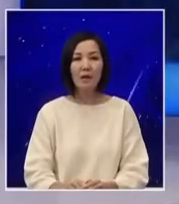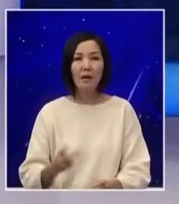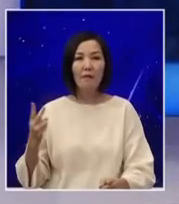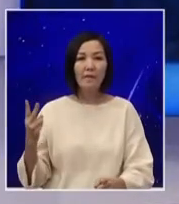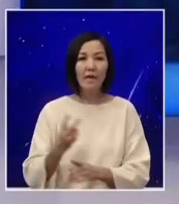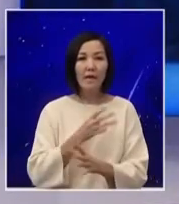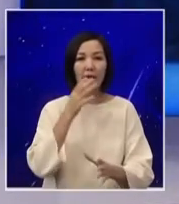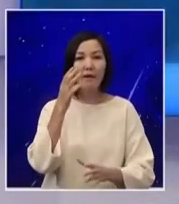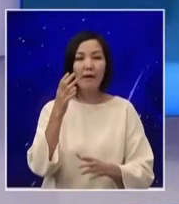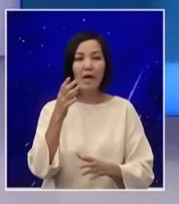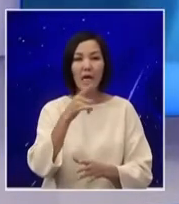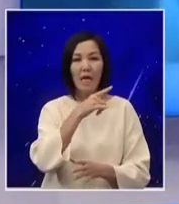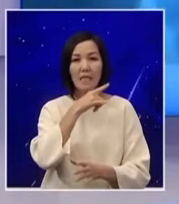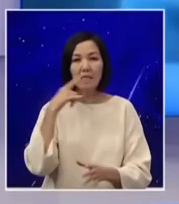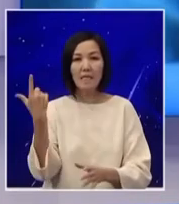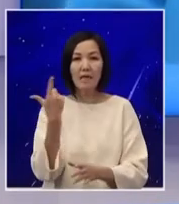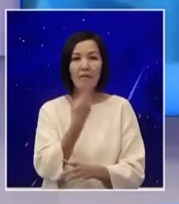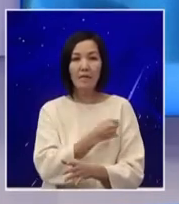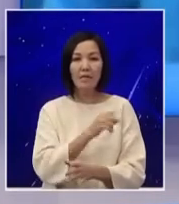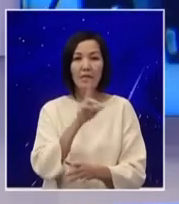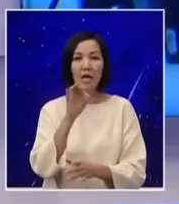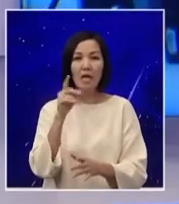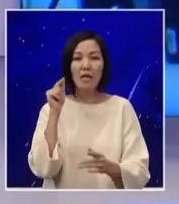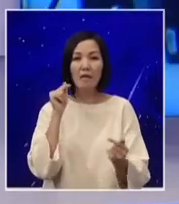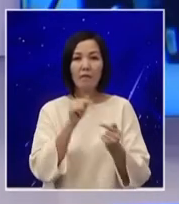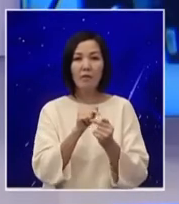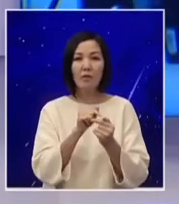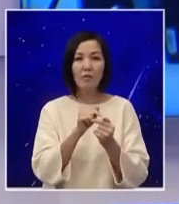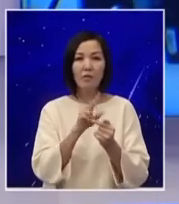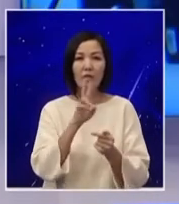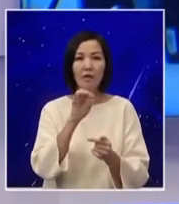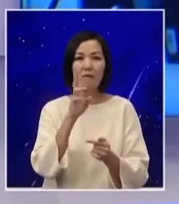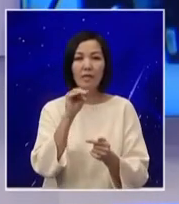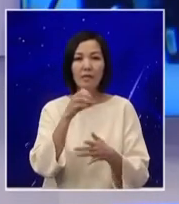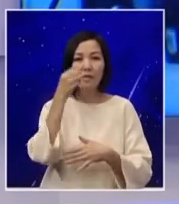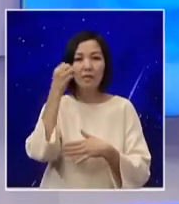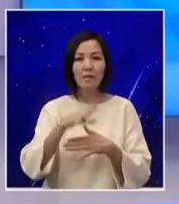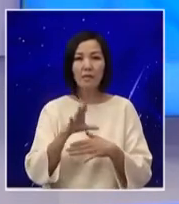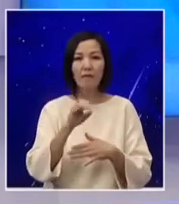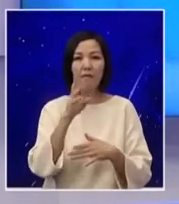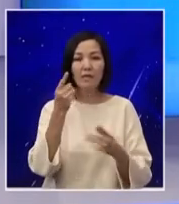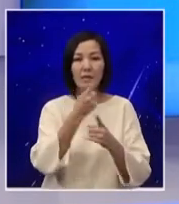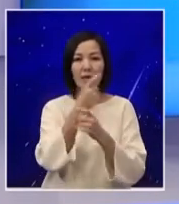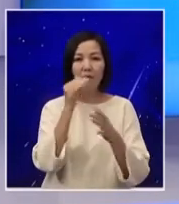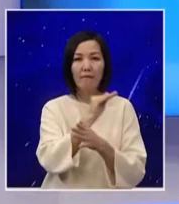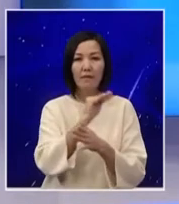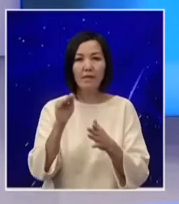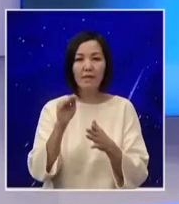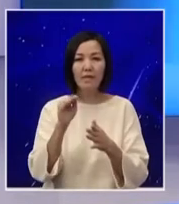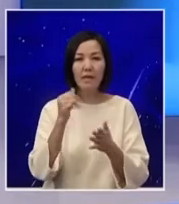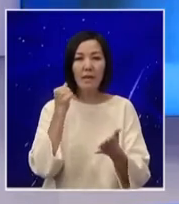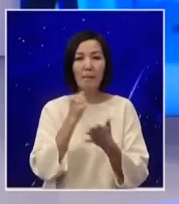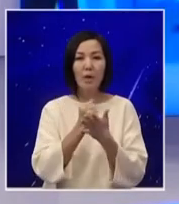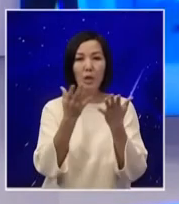2 российская вакцина от коронавируса препарат новосибирского центра вектор официально получила патент и